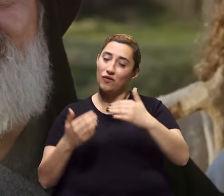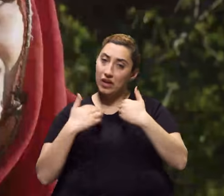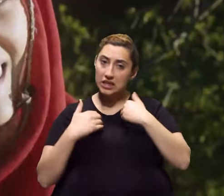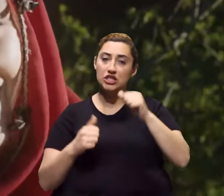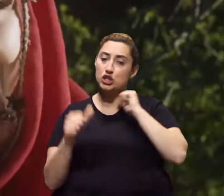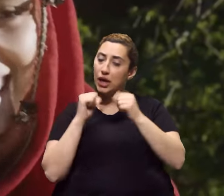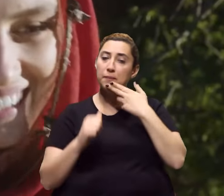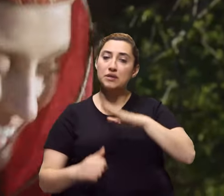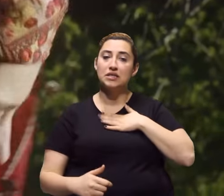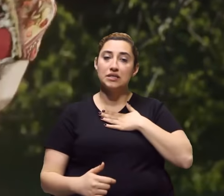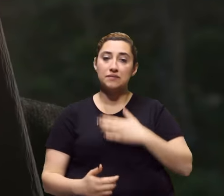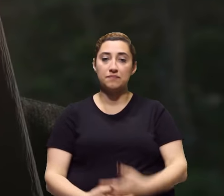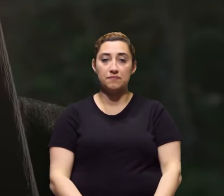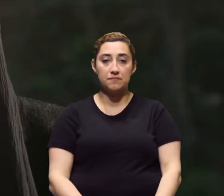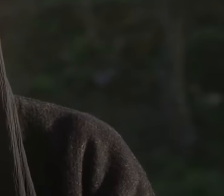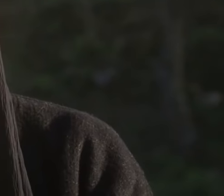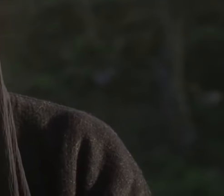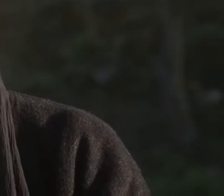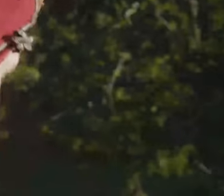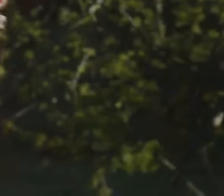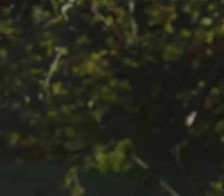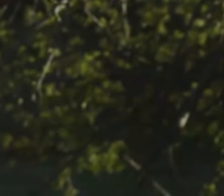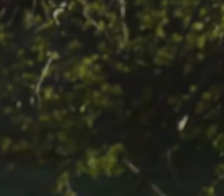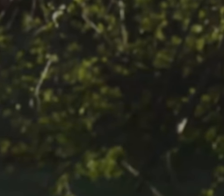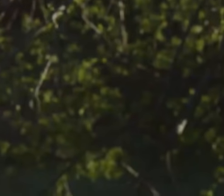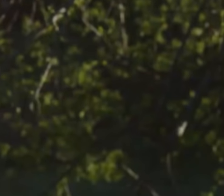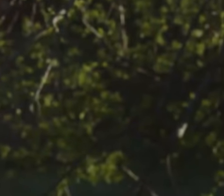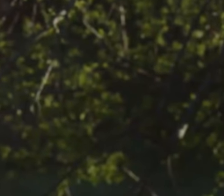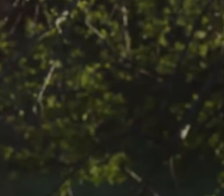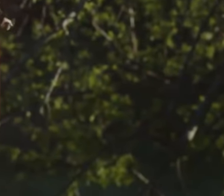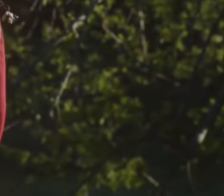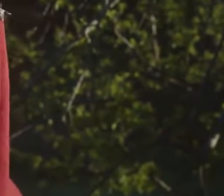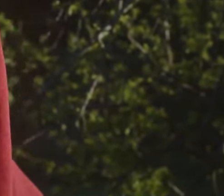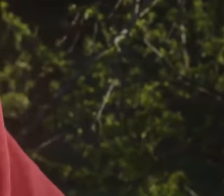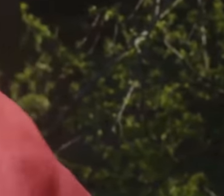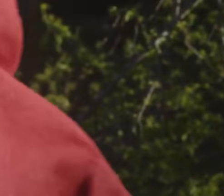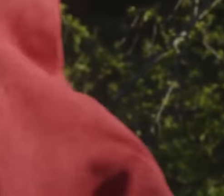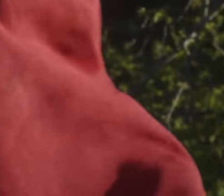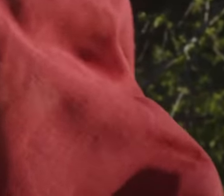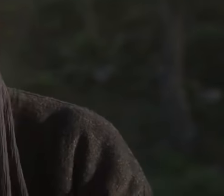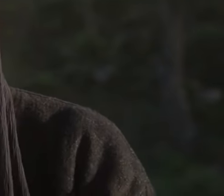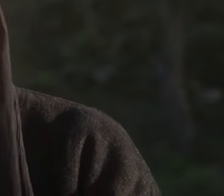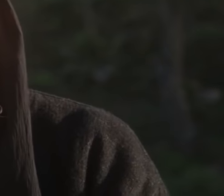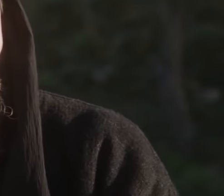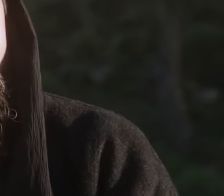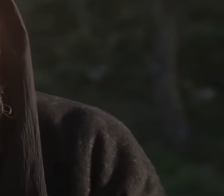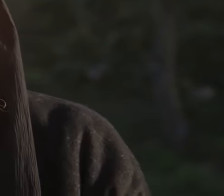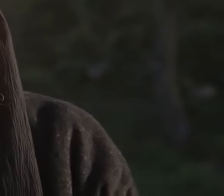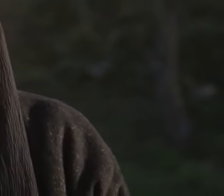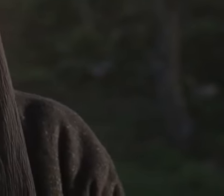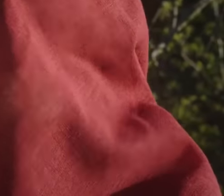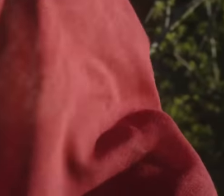içeriz kızım. Bacım Sultan telaşla ağaca yönelecek oldu. Yüzündeki tebessüm silinerek durakladı. Yunus ile göz göze